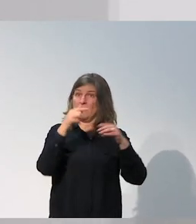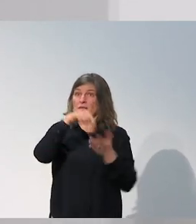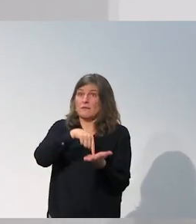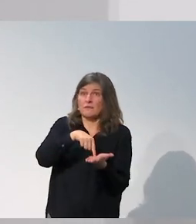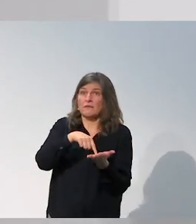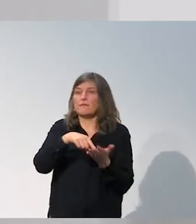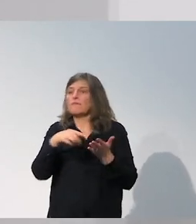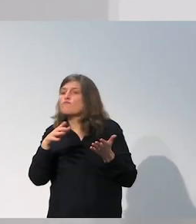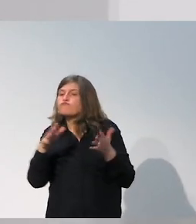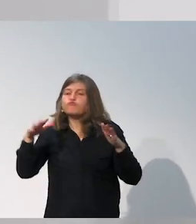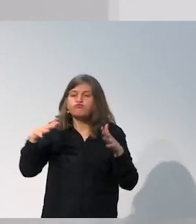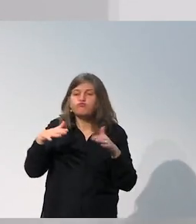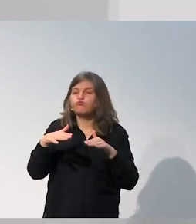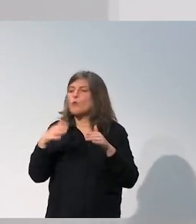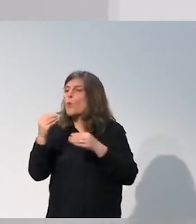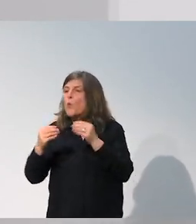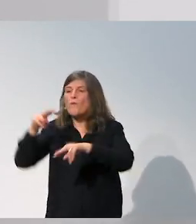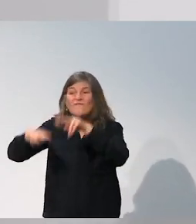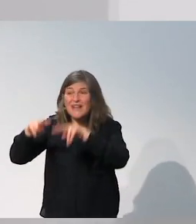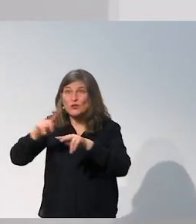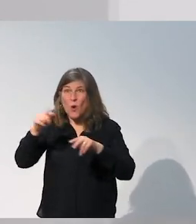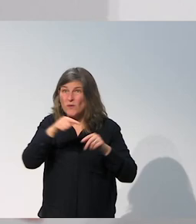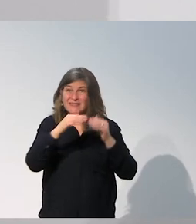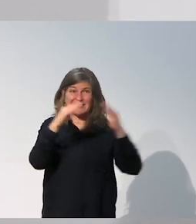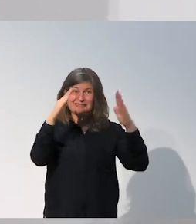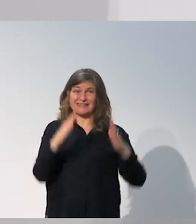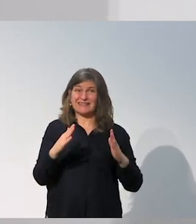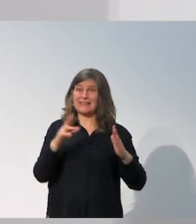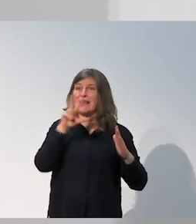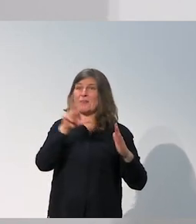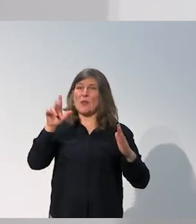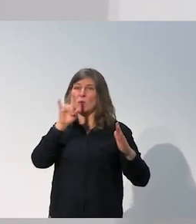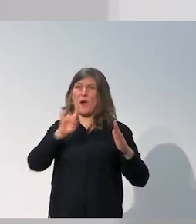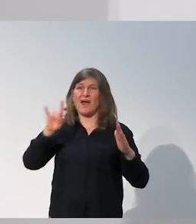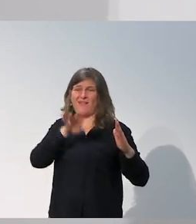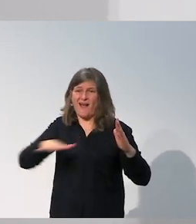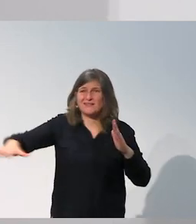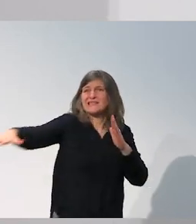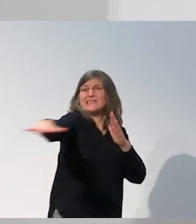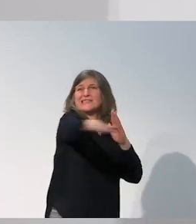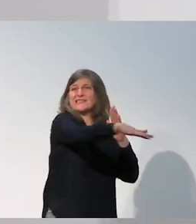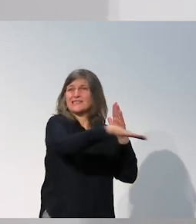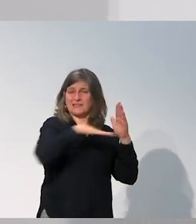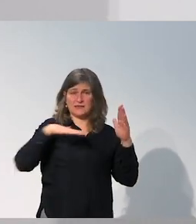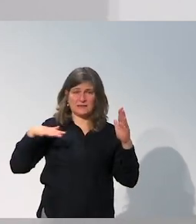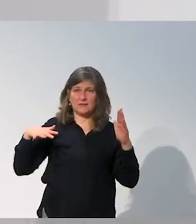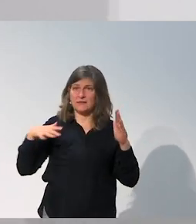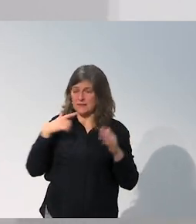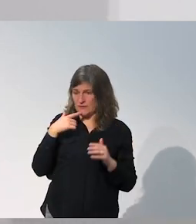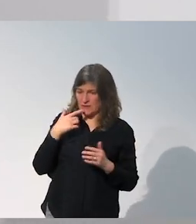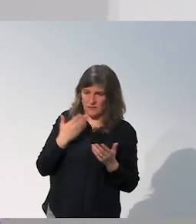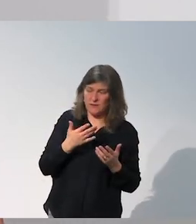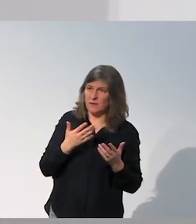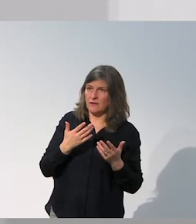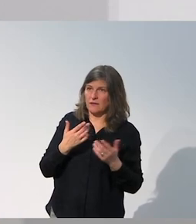bourg, elle n'est pas dans un village. C'est une ferme seule, au milieu de 33 hectares. D'une part, et d'autre part, on comprend très vite que les